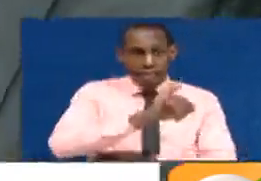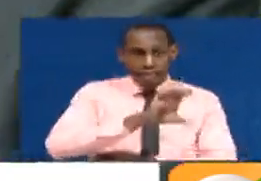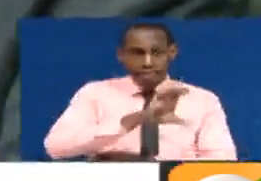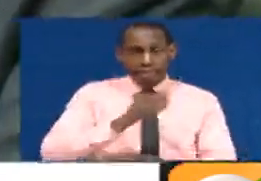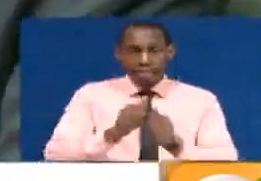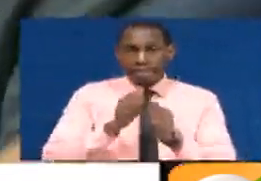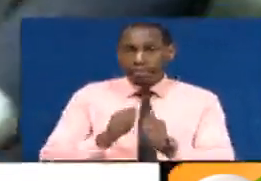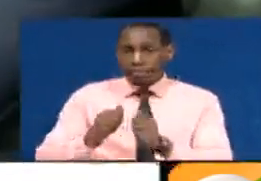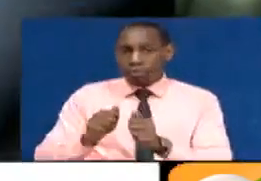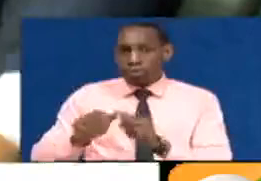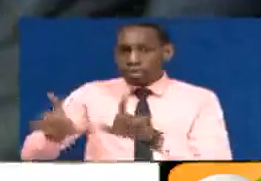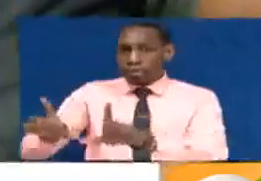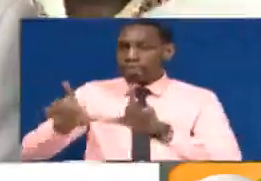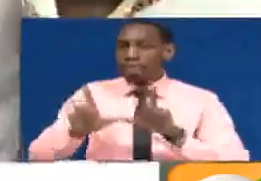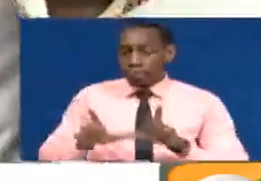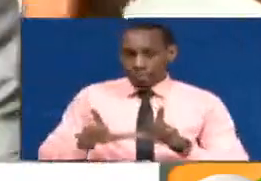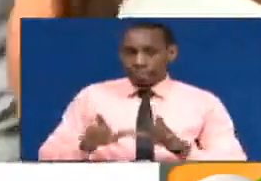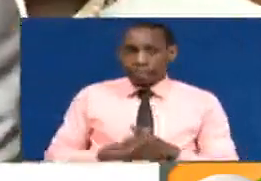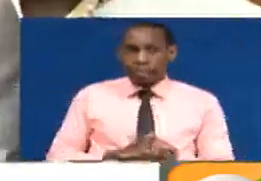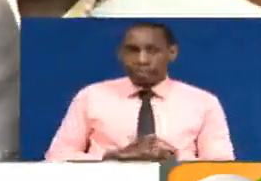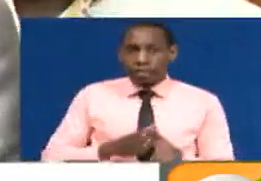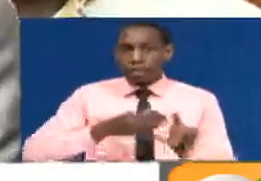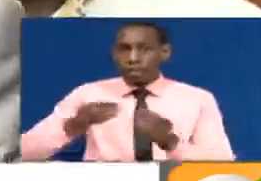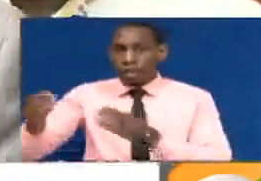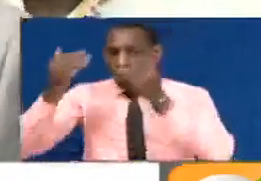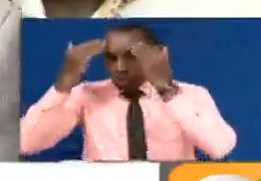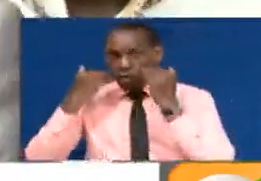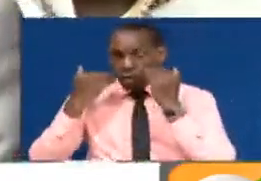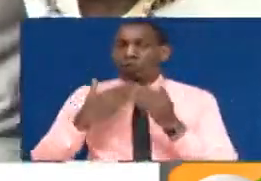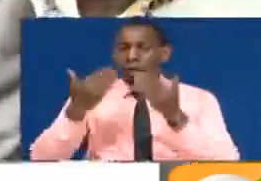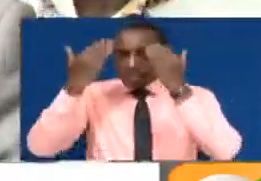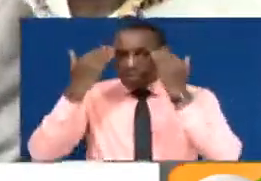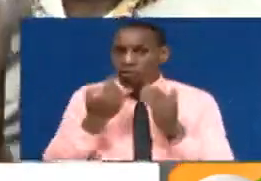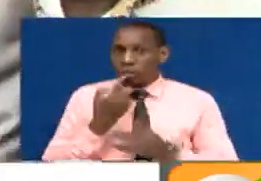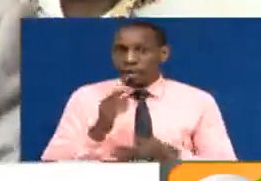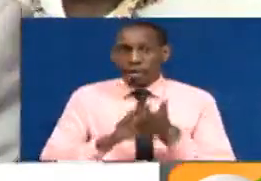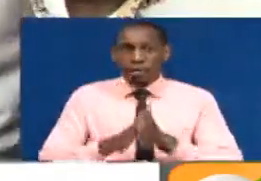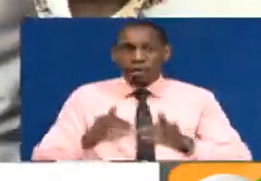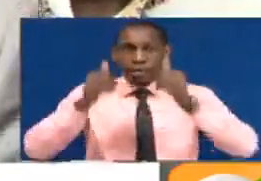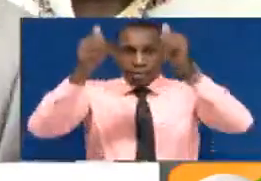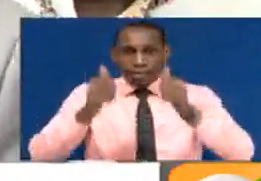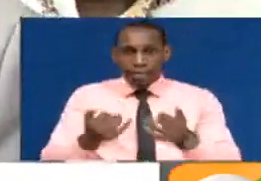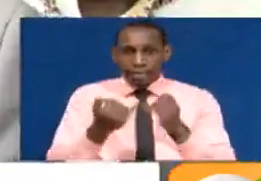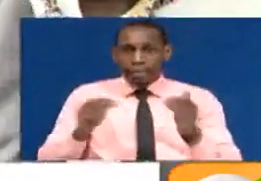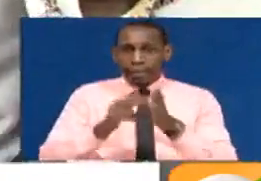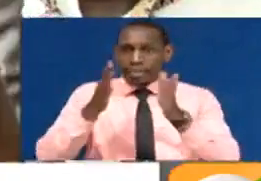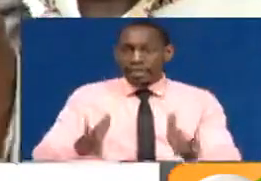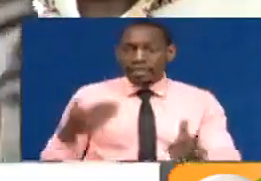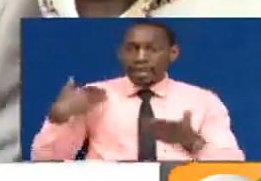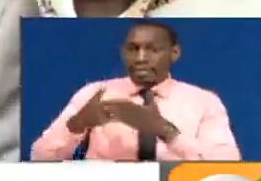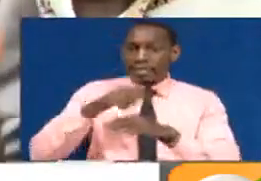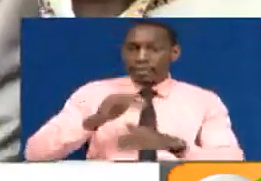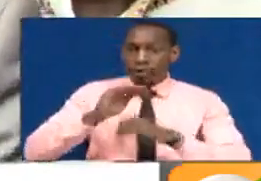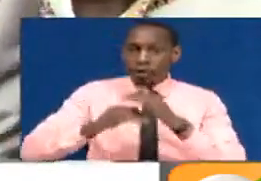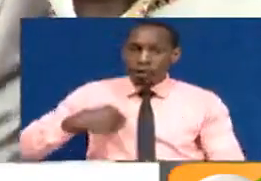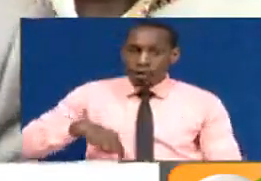IEBC kudinda kuchukua vyeti vyao. Tumeenda kotini, wacha tupate court order, no consentment of independent candidates. Paka